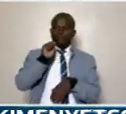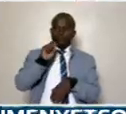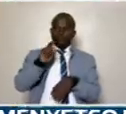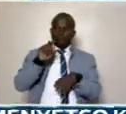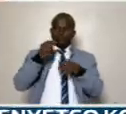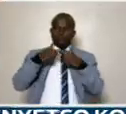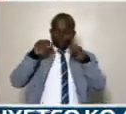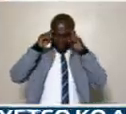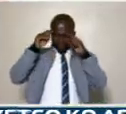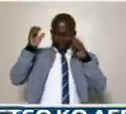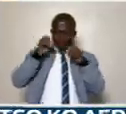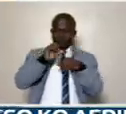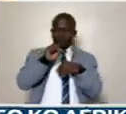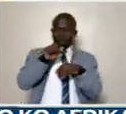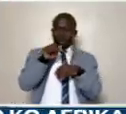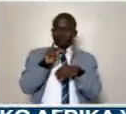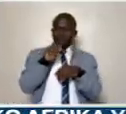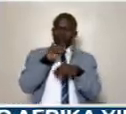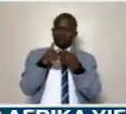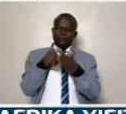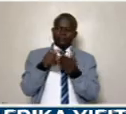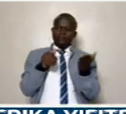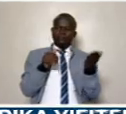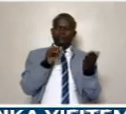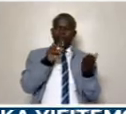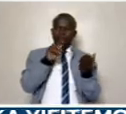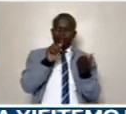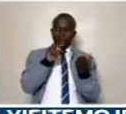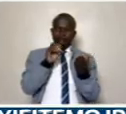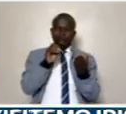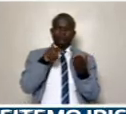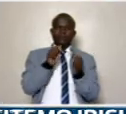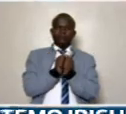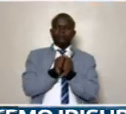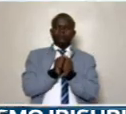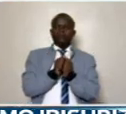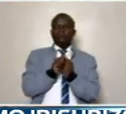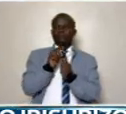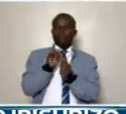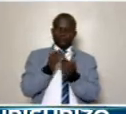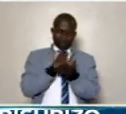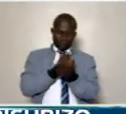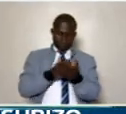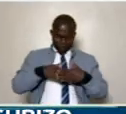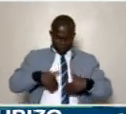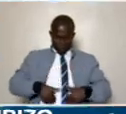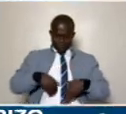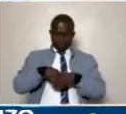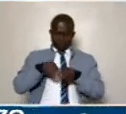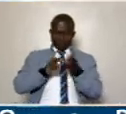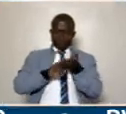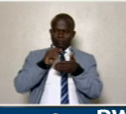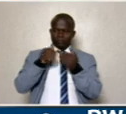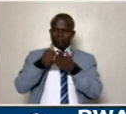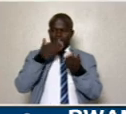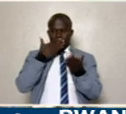Kigali CHUK ndetse n'ibitaro bya Gisirikare Kanombe. Kinyana Maria Padua, umwe mu barwayi wabazwe mu nda, avuga ko uburyo burimo gukoreshwa